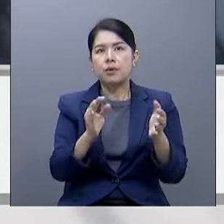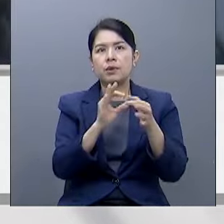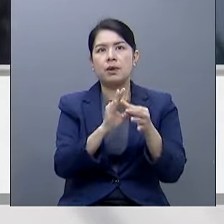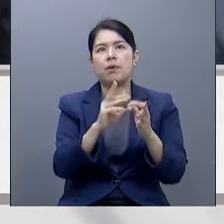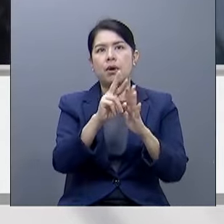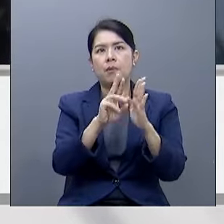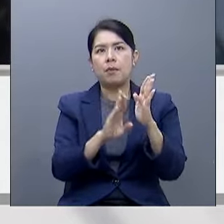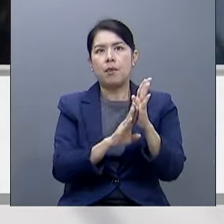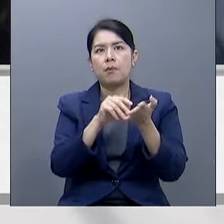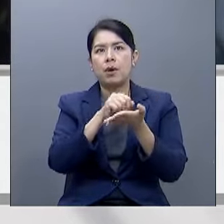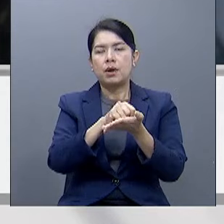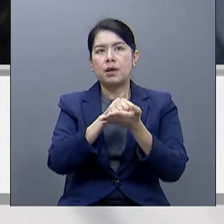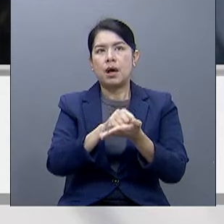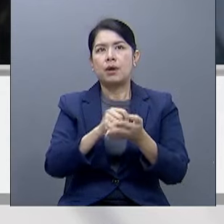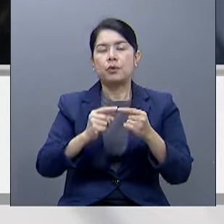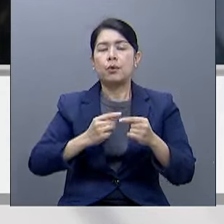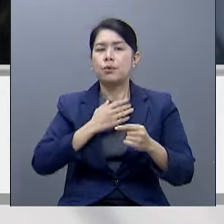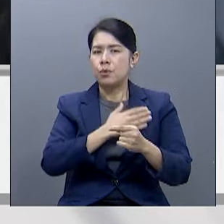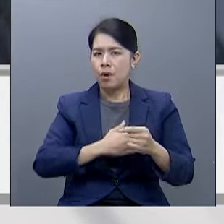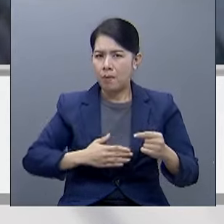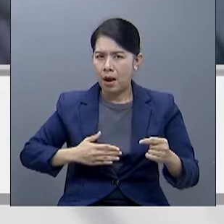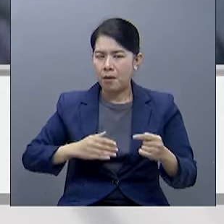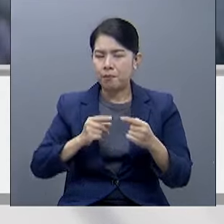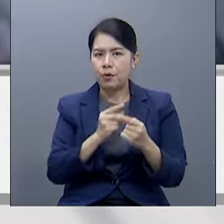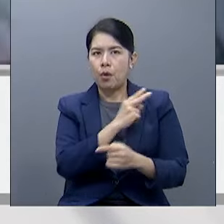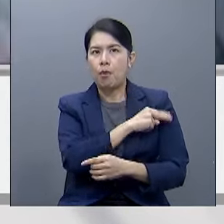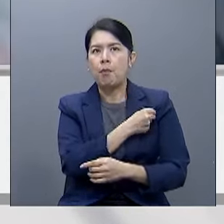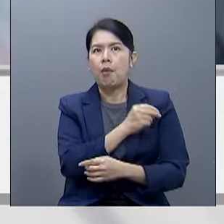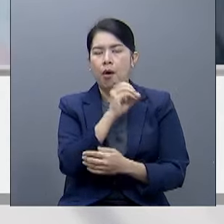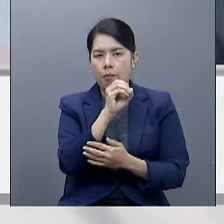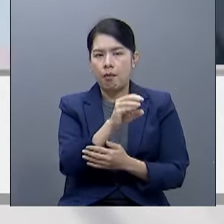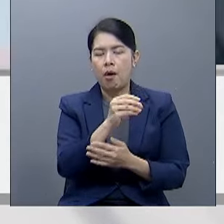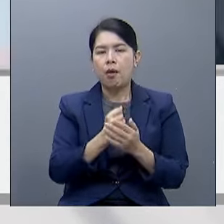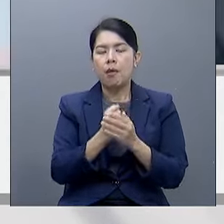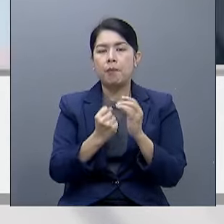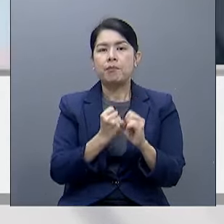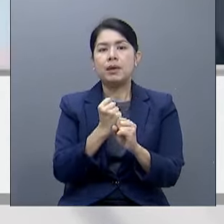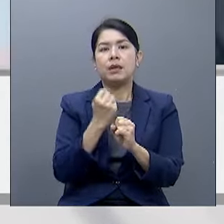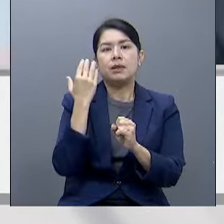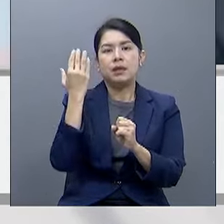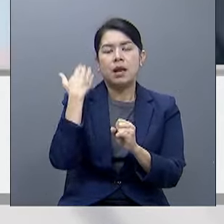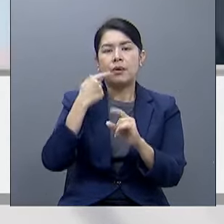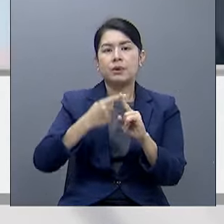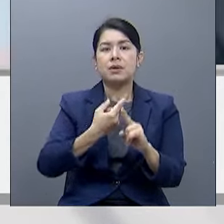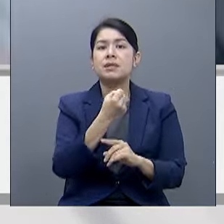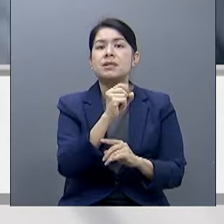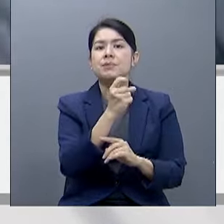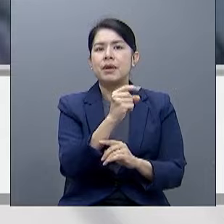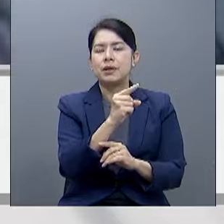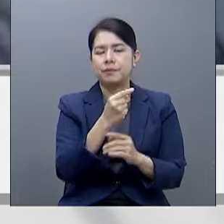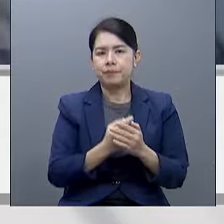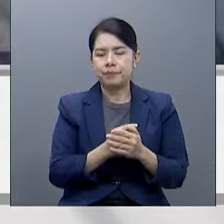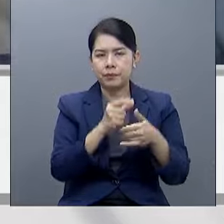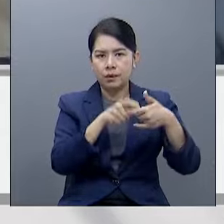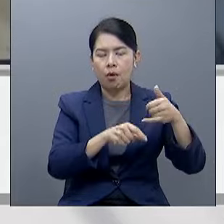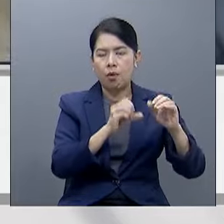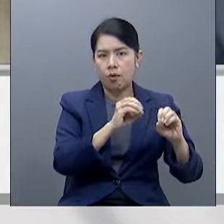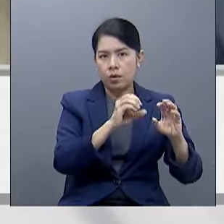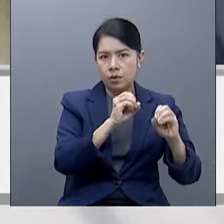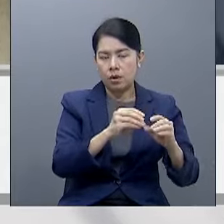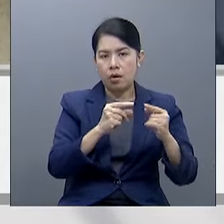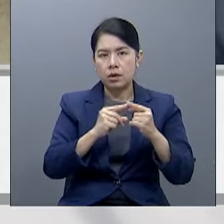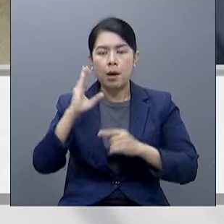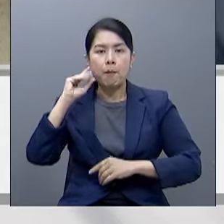สสสค่ะคุณหมอเนี่ยอ้างถึงเหตุการณ์เมื่อพฤศจิกายนปีก่อนค่ะคุณครูกับผู้ปกครองของเด็กๆที่โรงเรียนท่า